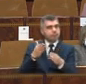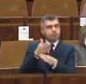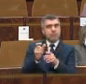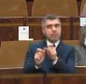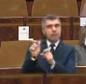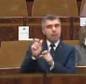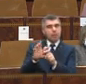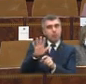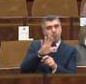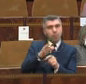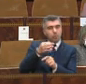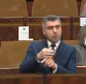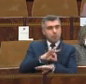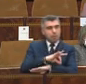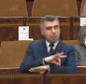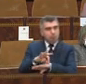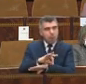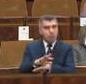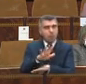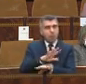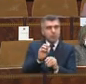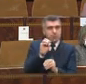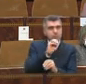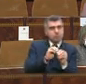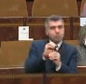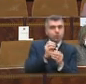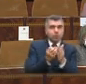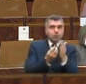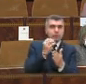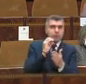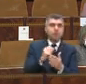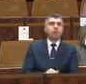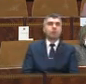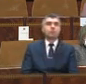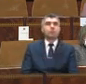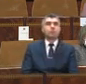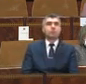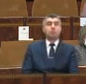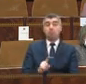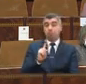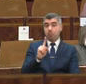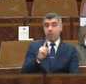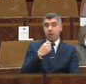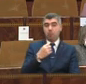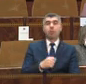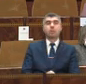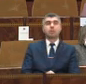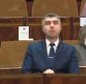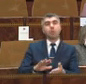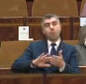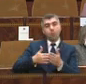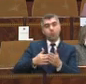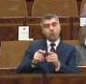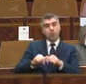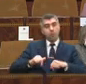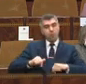توفير التجهيزات الأساسية والمساعدة على تأدية المهام الوظائف المنوطة بها للمؤسسة. غير أنه في الوقت الذي تتجه فيه